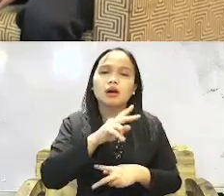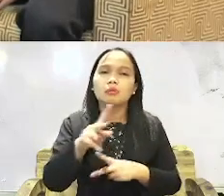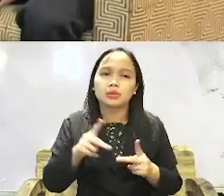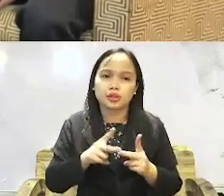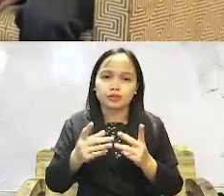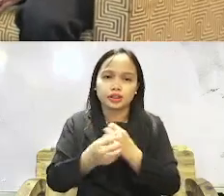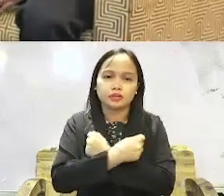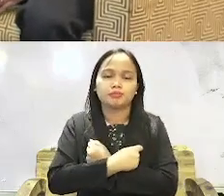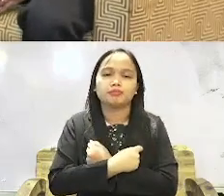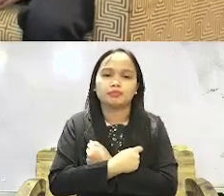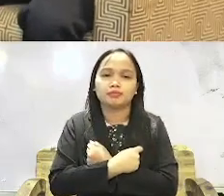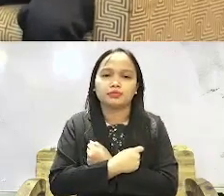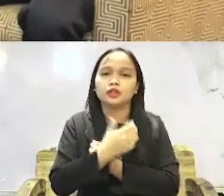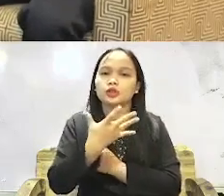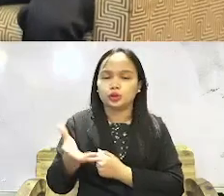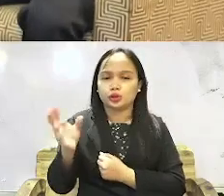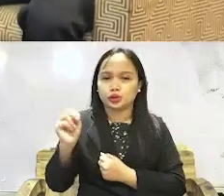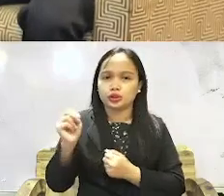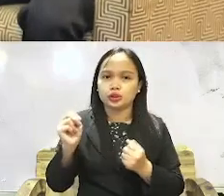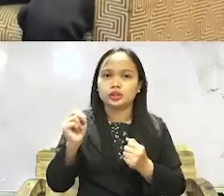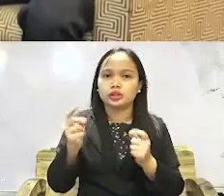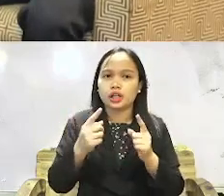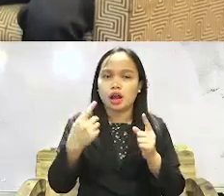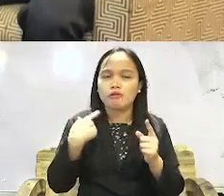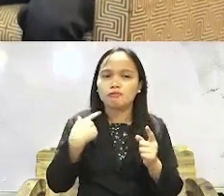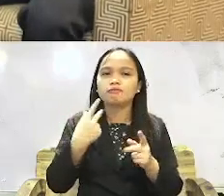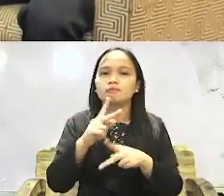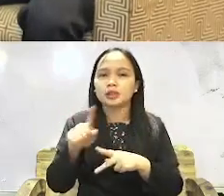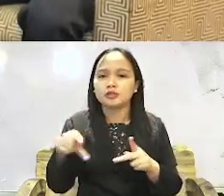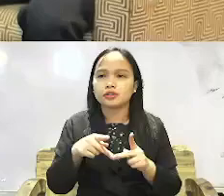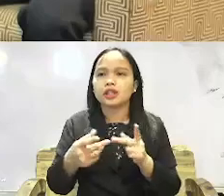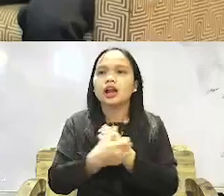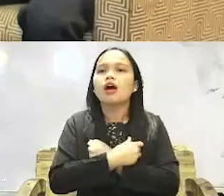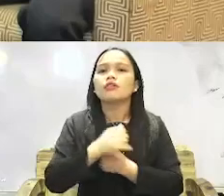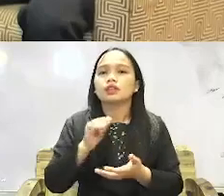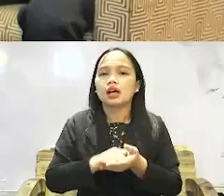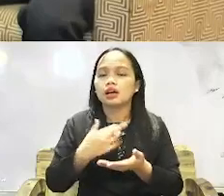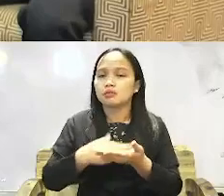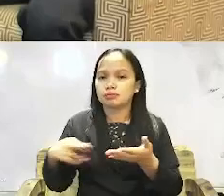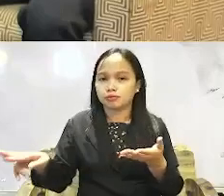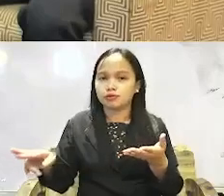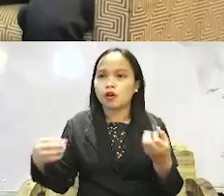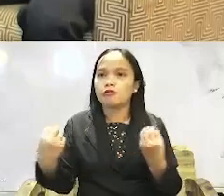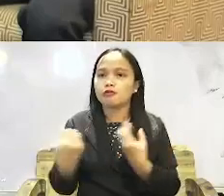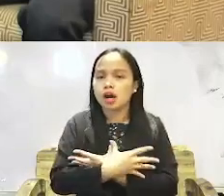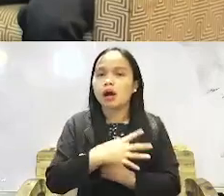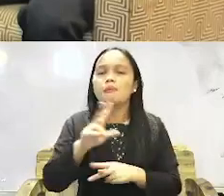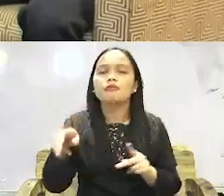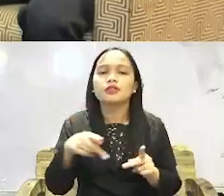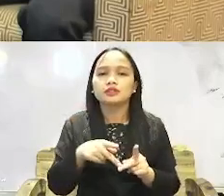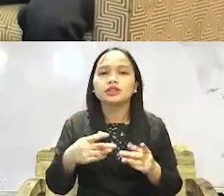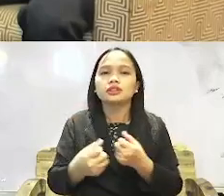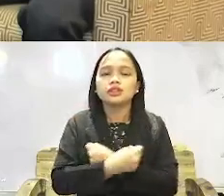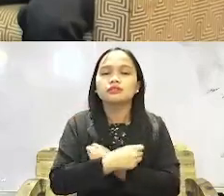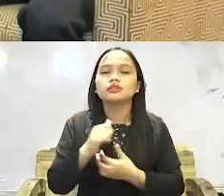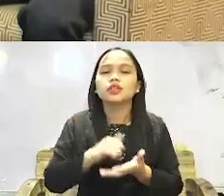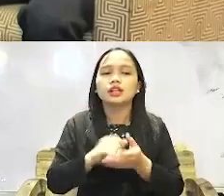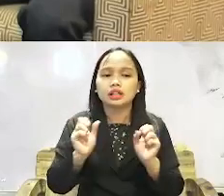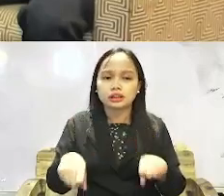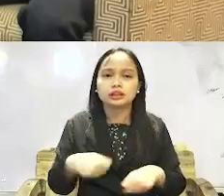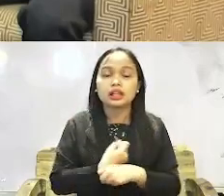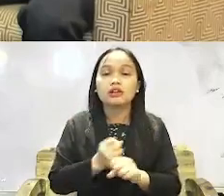love. You need the perfect love that casted out fear. The perfect love that can save